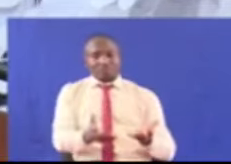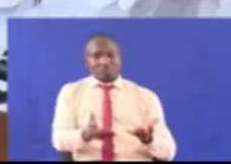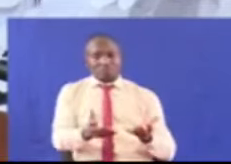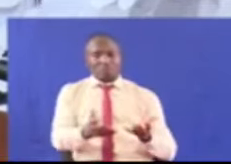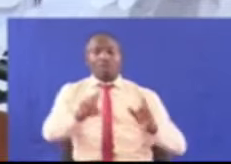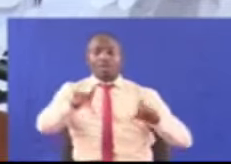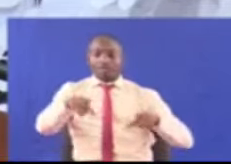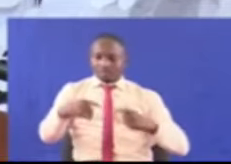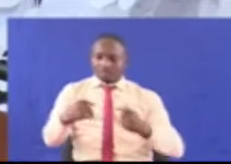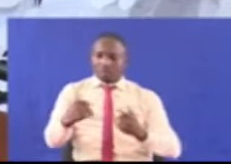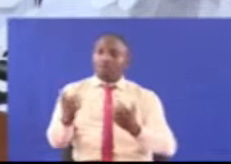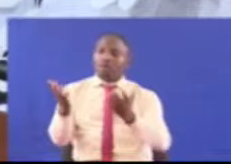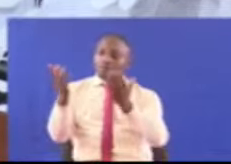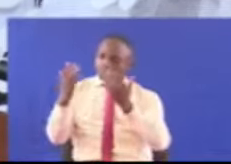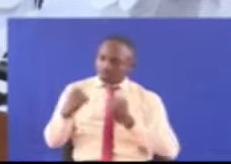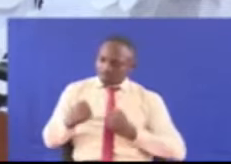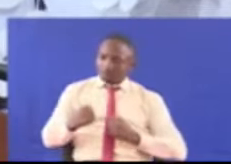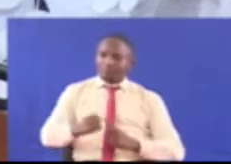Lakini ataweza.